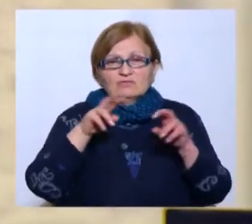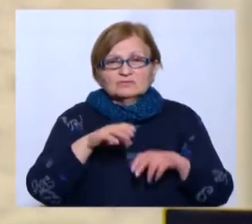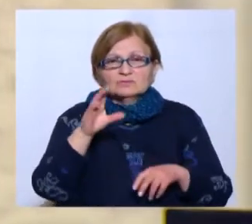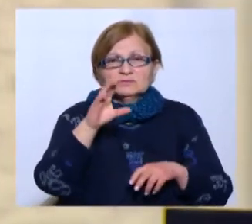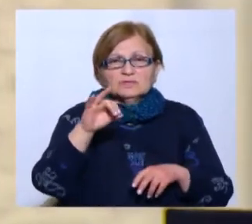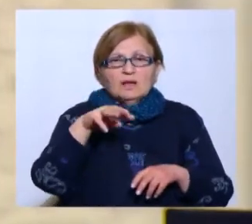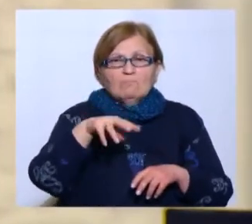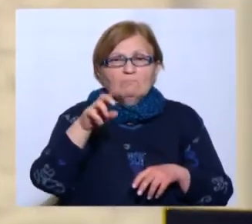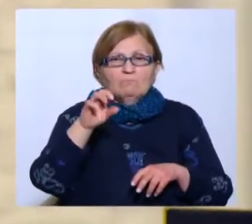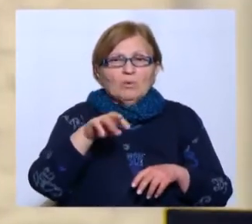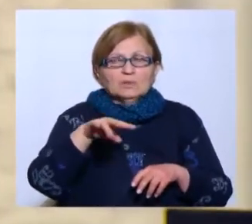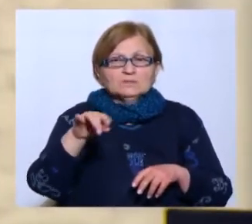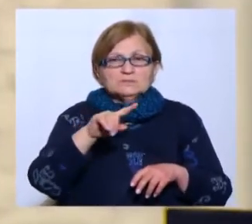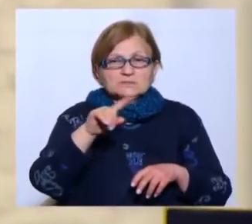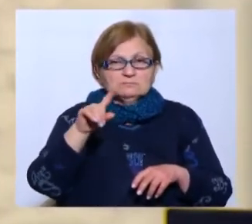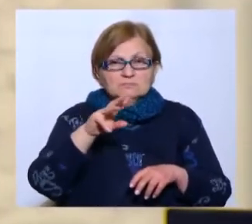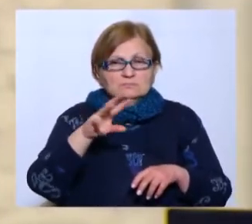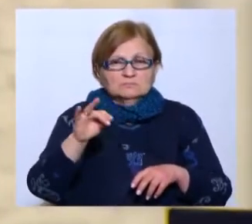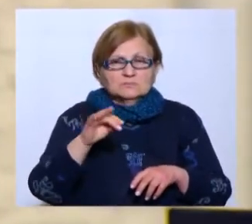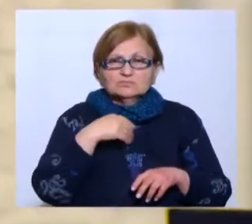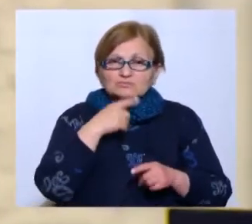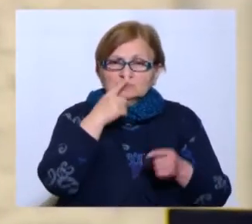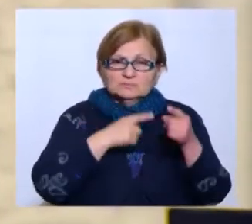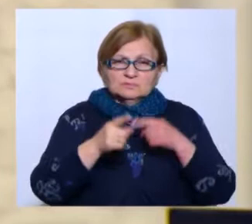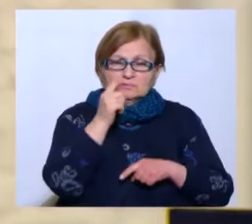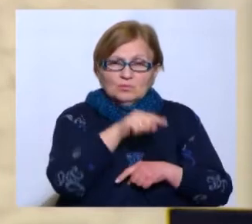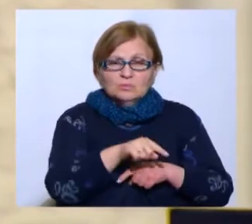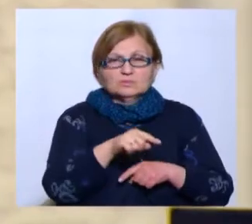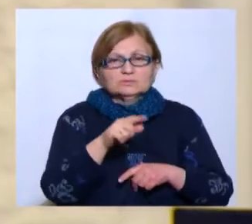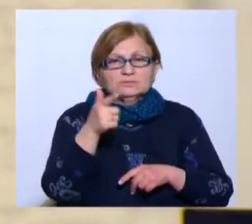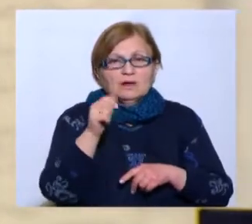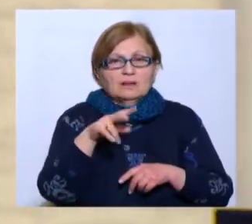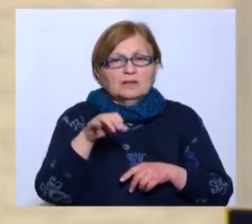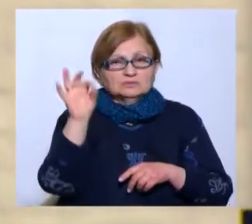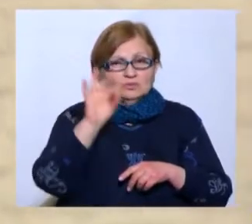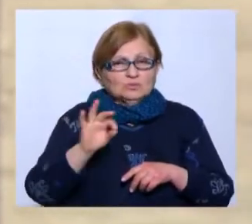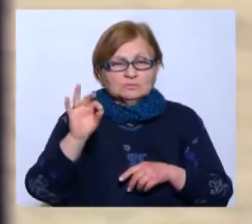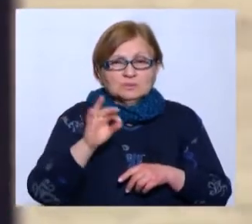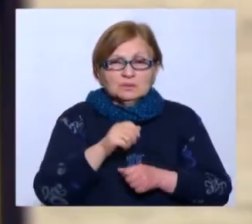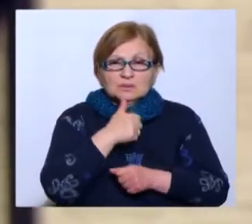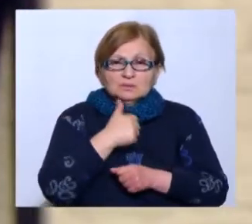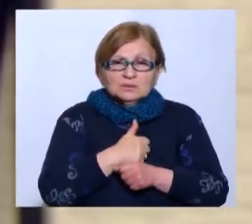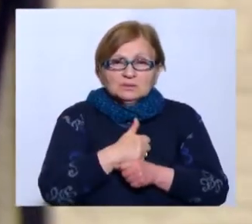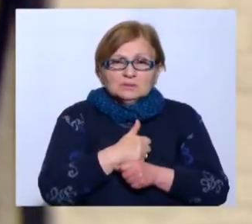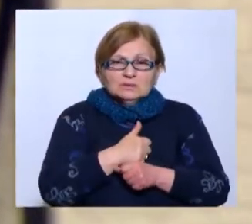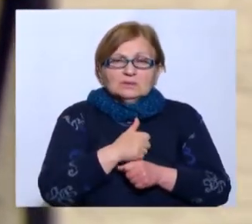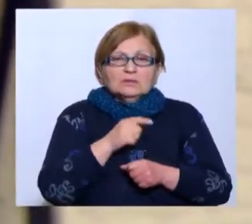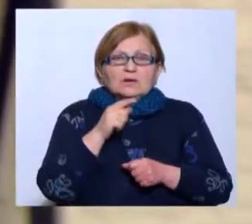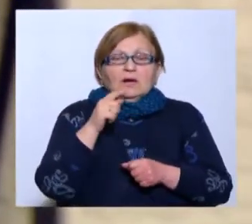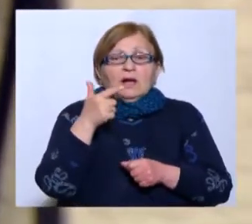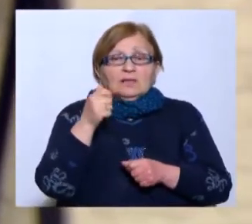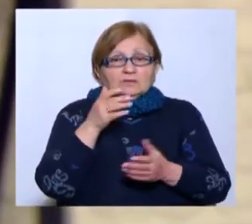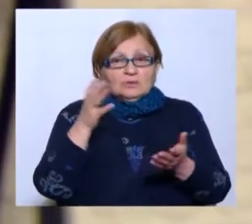არსსა და რაობაში. მაგრამ ახლა დაუბრუნდეთ კვლავ გალაქტიონს. მთავარია გალაქტიონმა იპოვა ეს